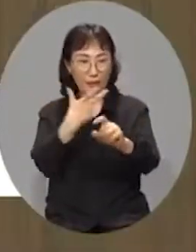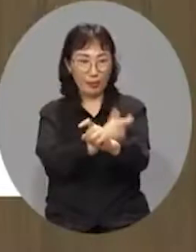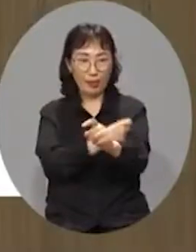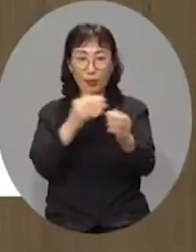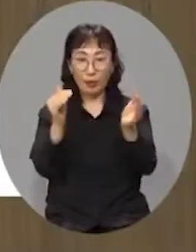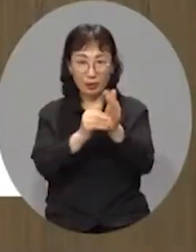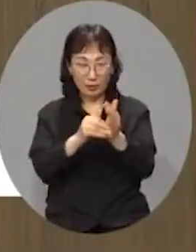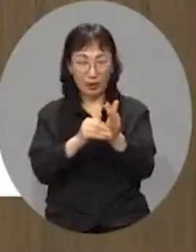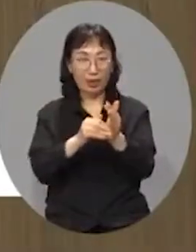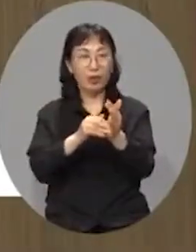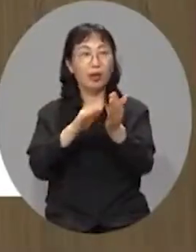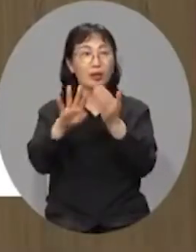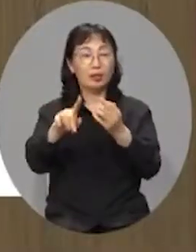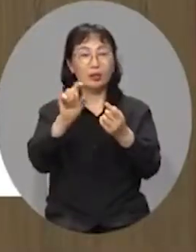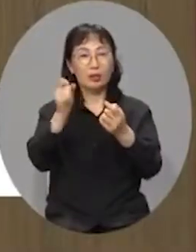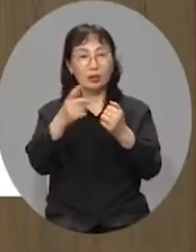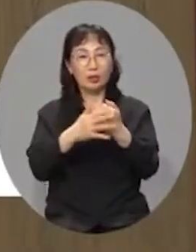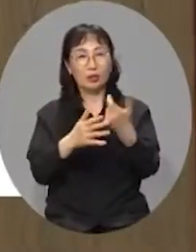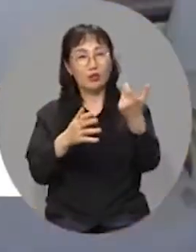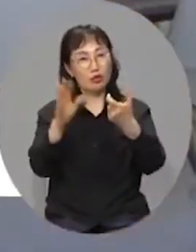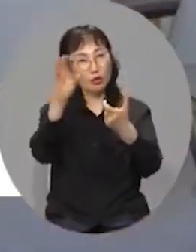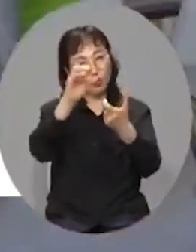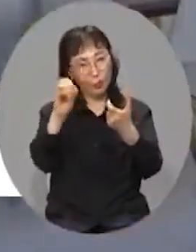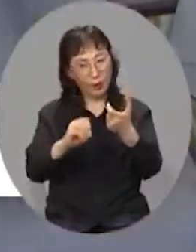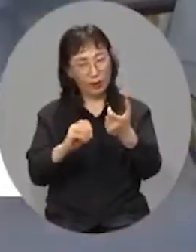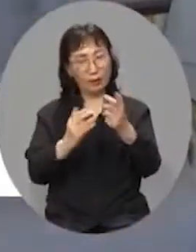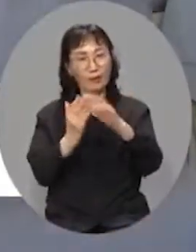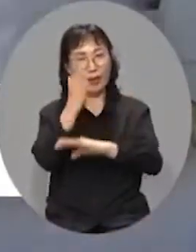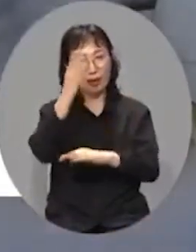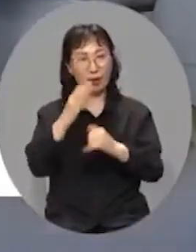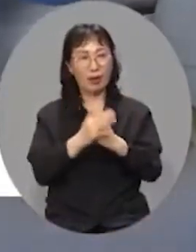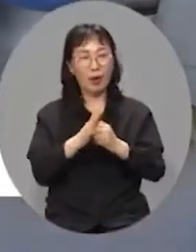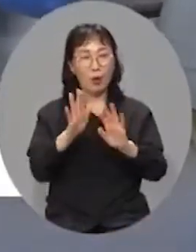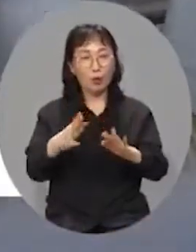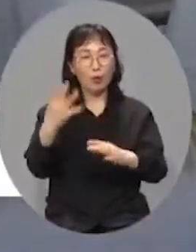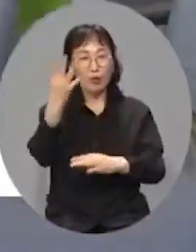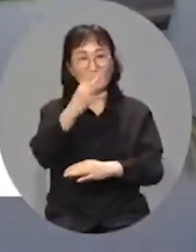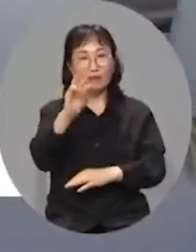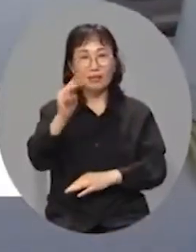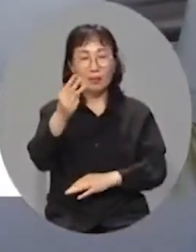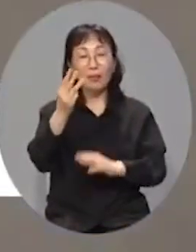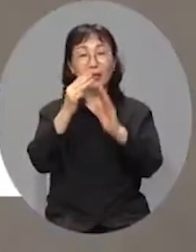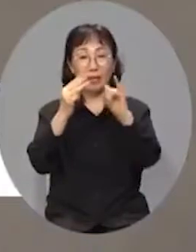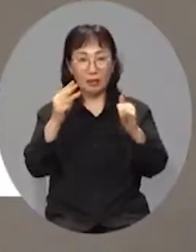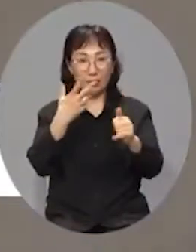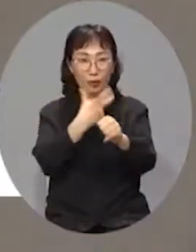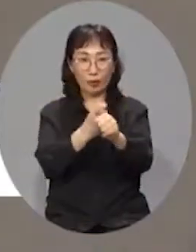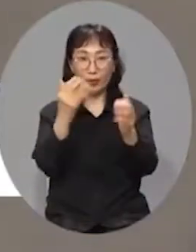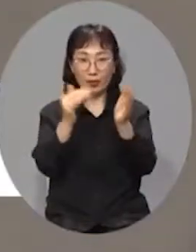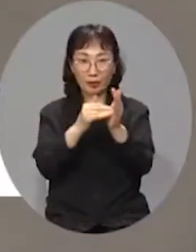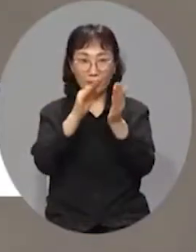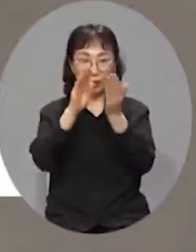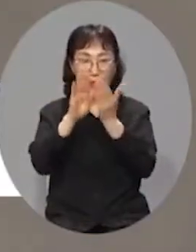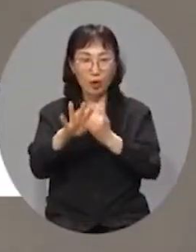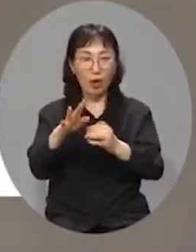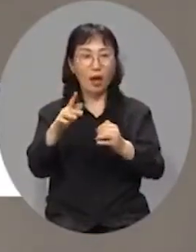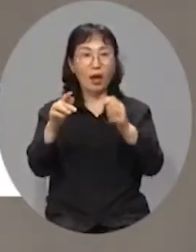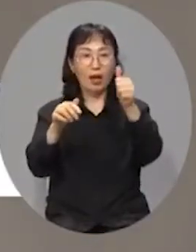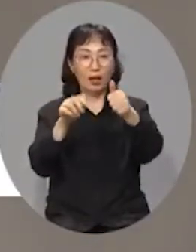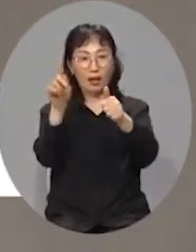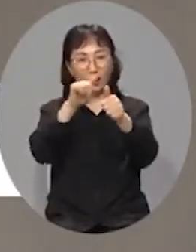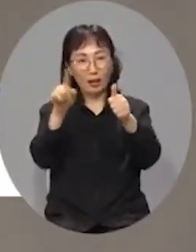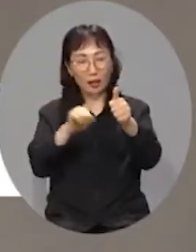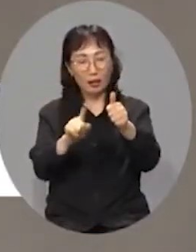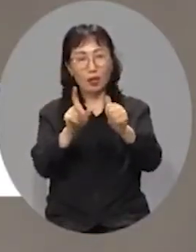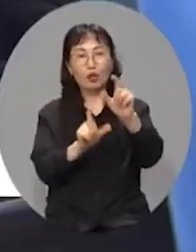접종 율은 62% 를 기록하고 있습니다 오늘도 4천 3백여 명이 적중을 하고 아스트라제네카 백신 추가